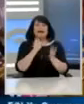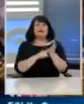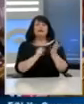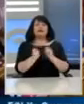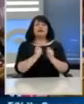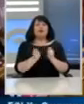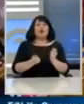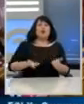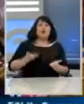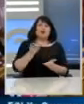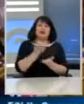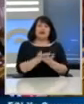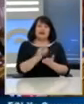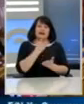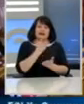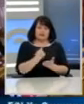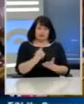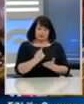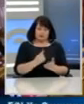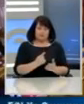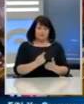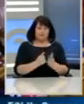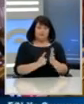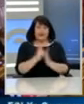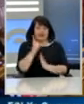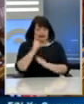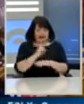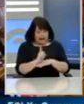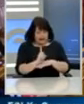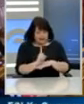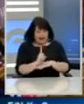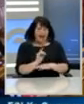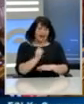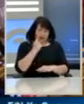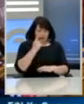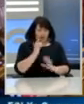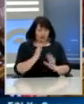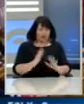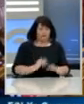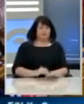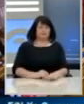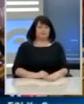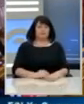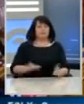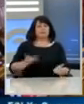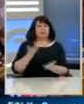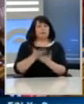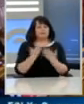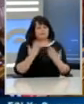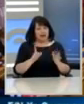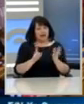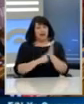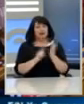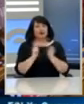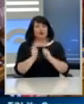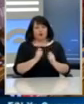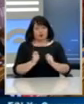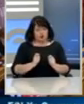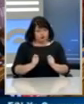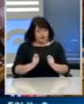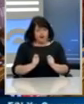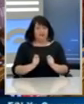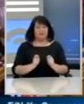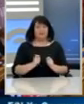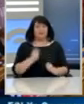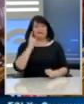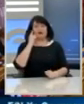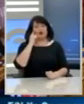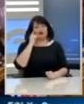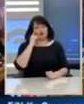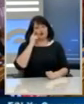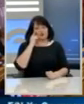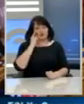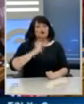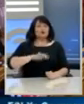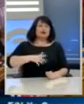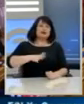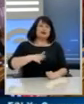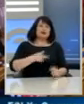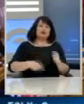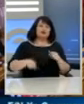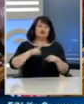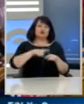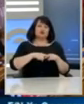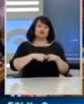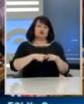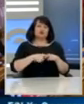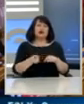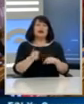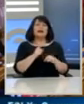που σας έβαλα. Ναι. 10. Έχουμε... 11. Ναι. Θα δούμε. Έχουμε καταθέσει μια τροπολογία. Νομίζω ότι είναι πιθανό να προσθεθεί στις